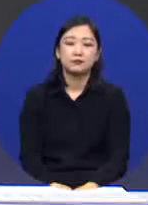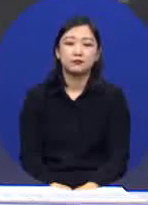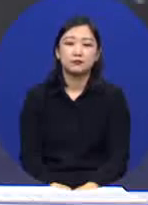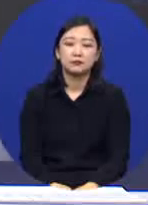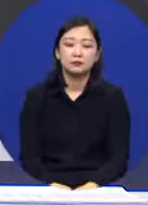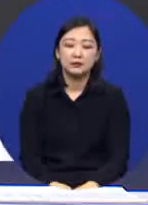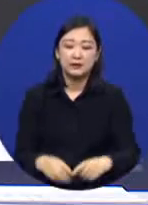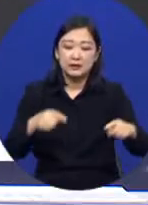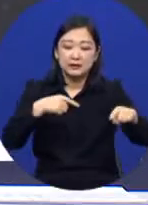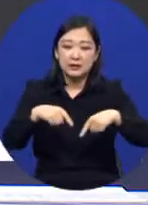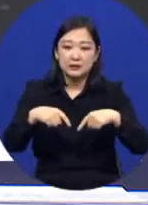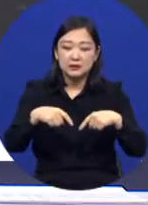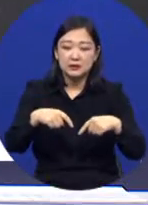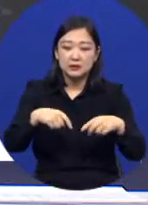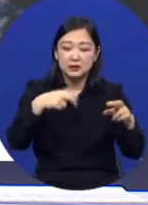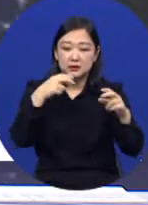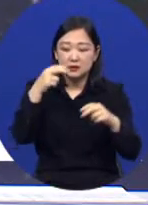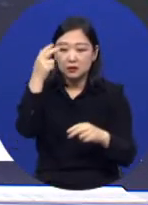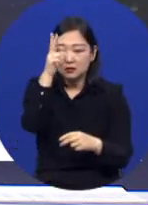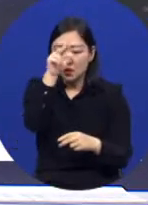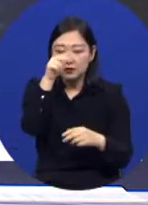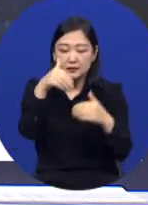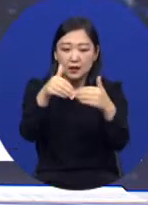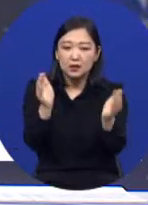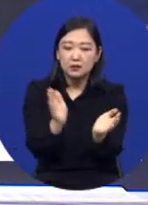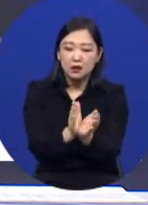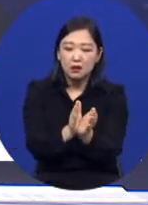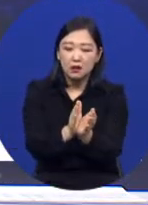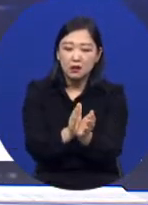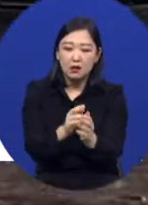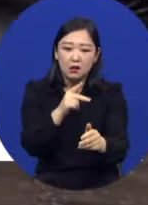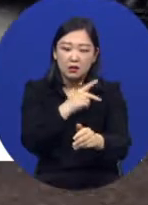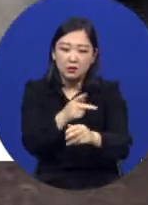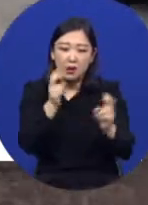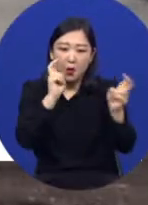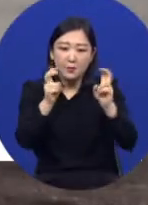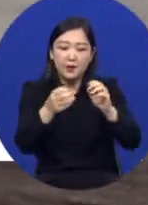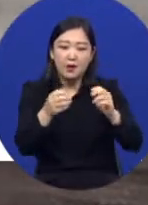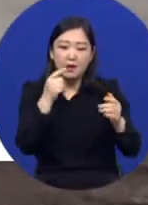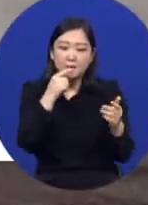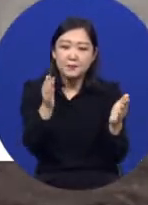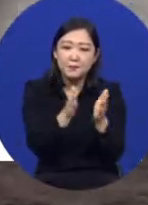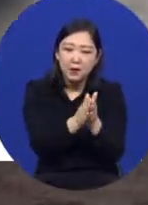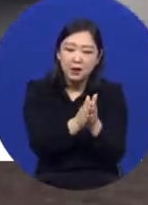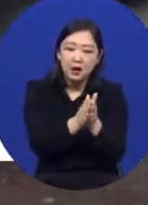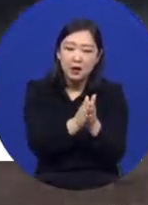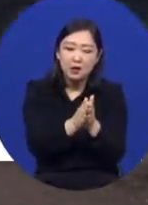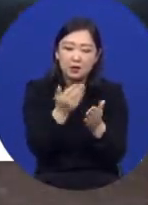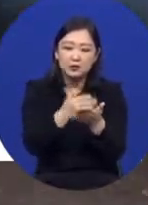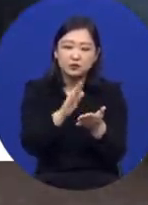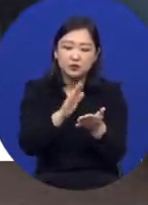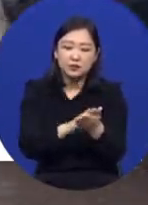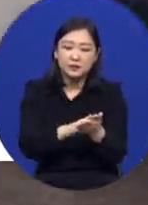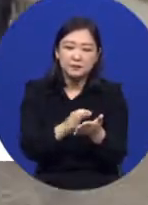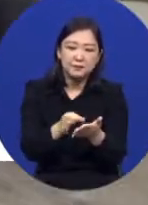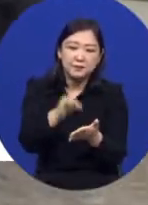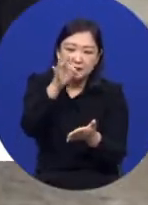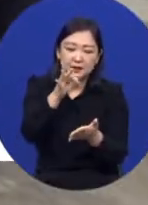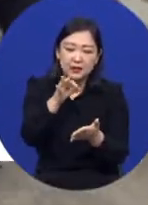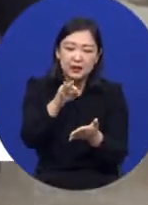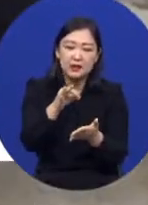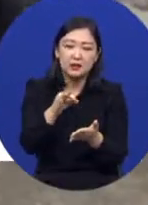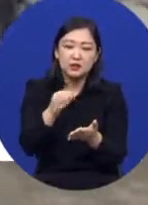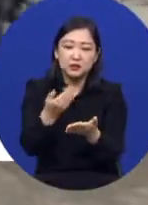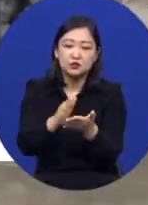제주도 자치경찰단은 렌터카 업체와 짜고 수리 비용을 과다 청구해 대금을 나눠 가진 혐의로 50대 정비업자에